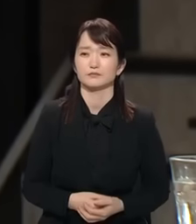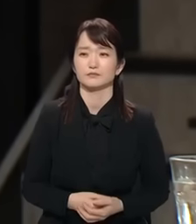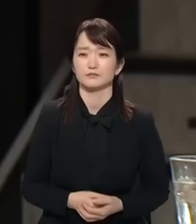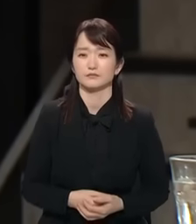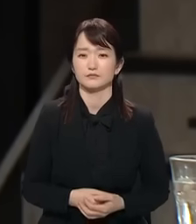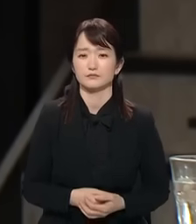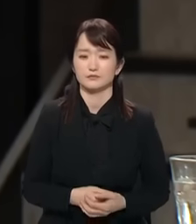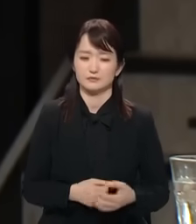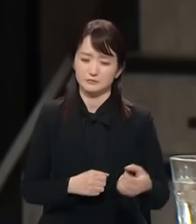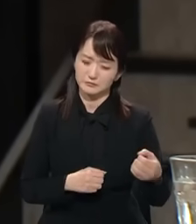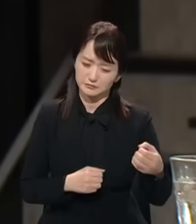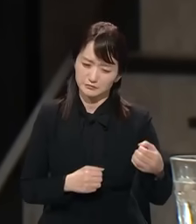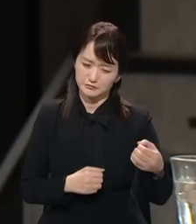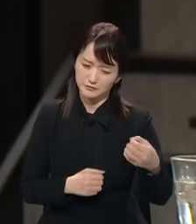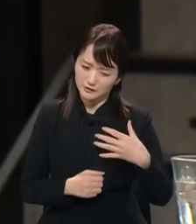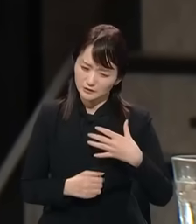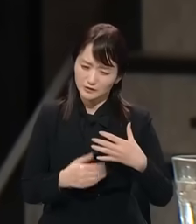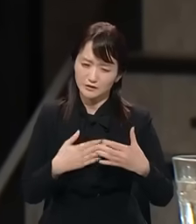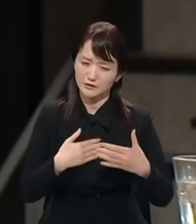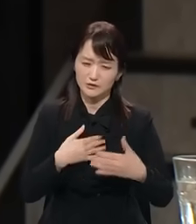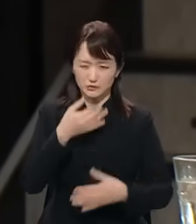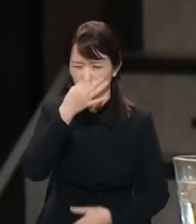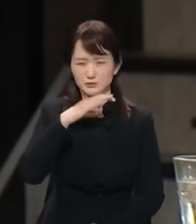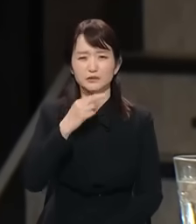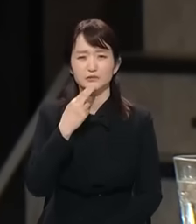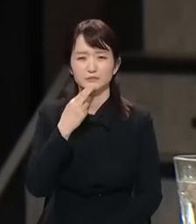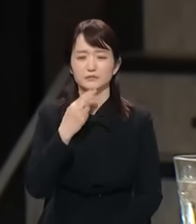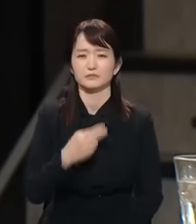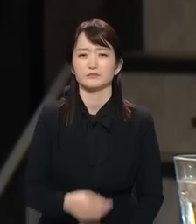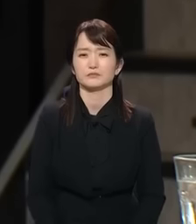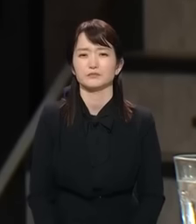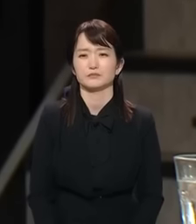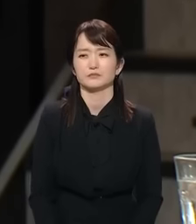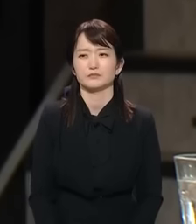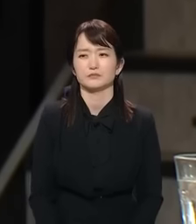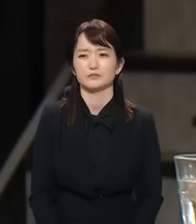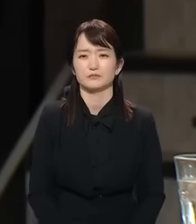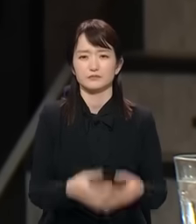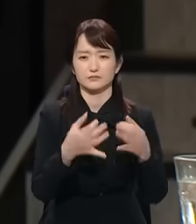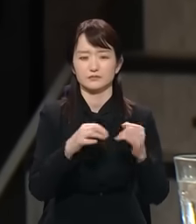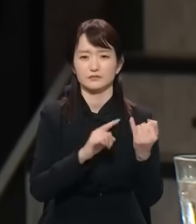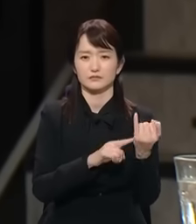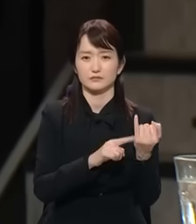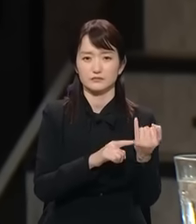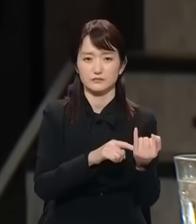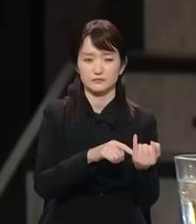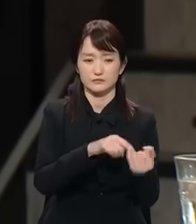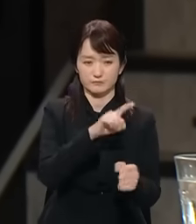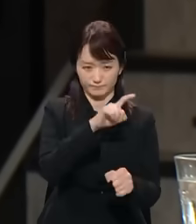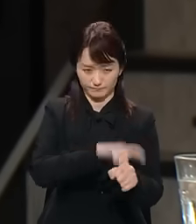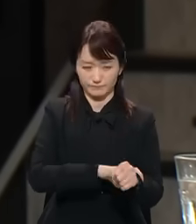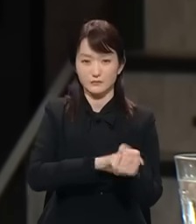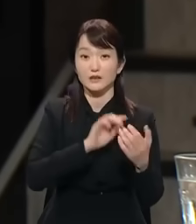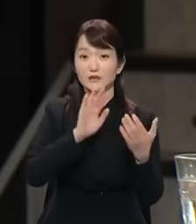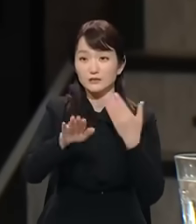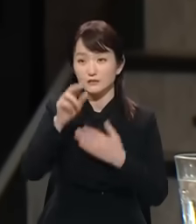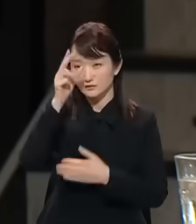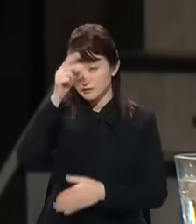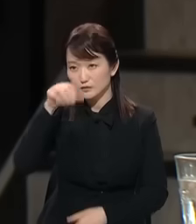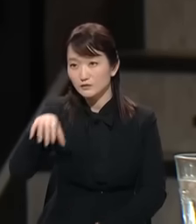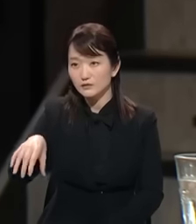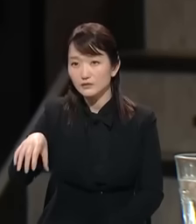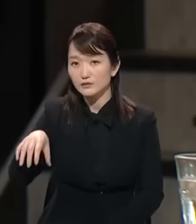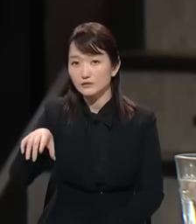해봐야 크게 자기한테 이룰 것이 없다라고 생각을 한 거 같은데 어쨌건이 김씨가 체포가 되고 난 이후에 경찰에서